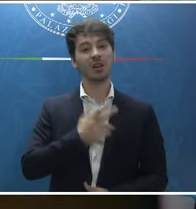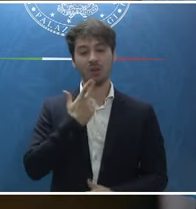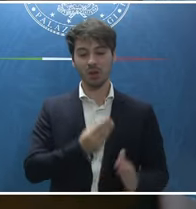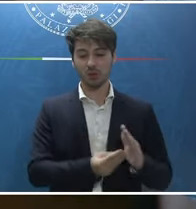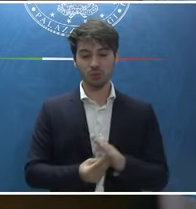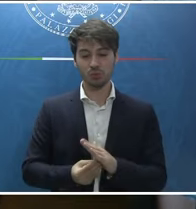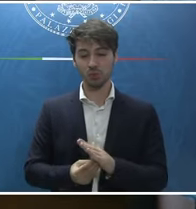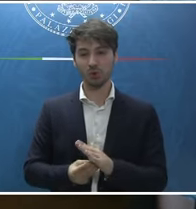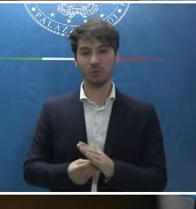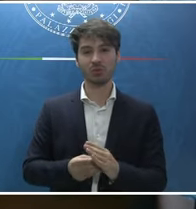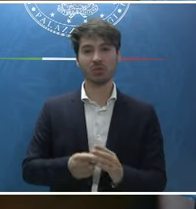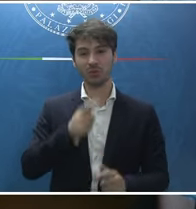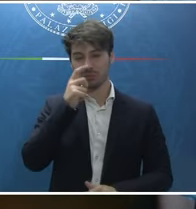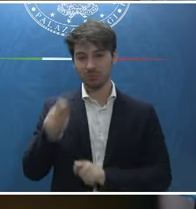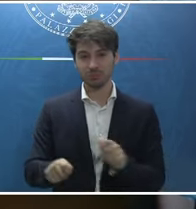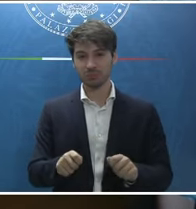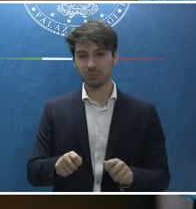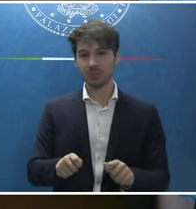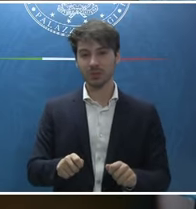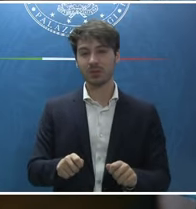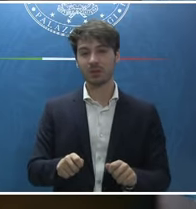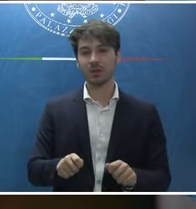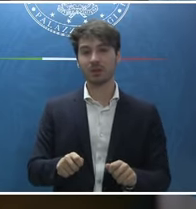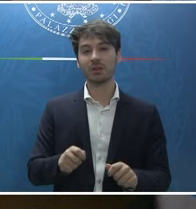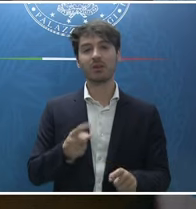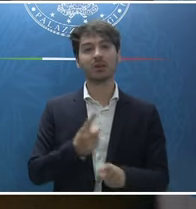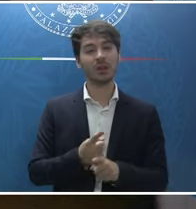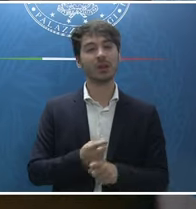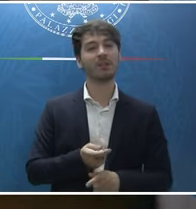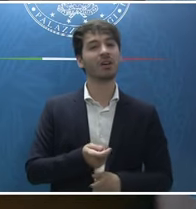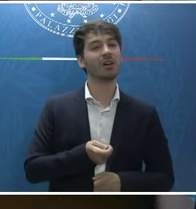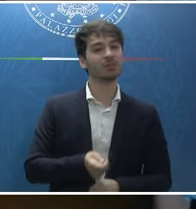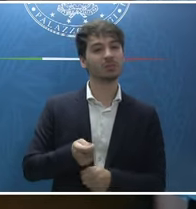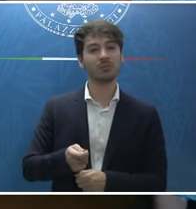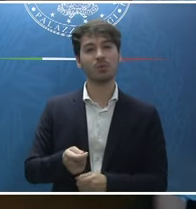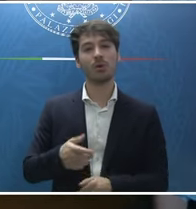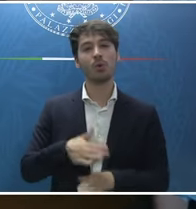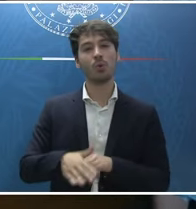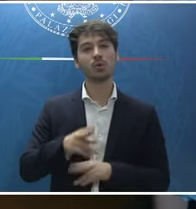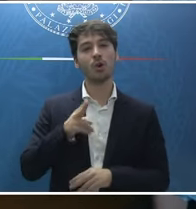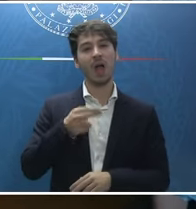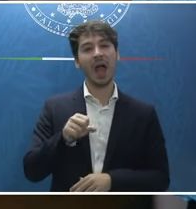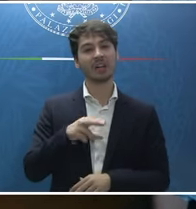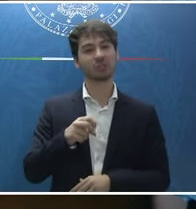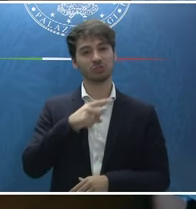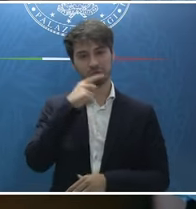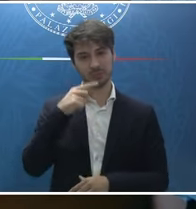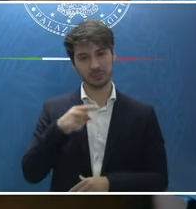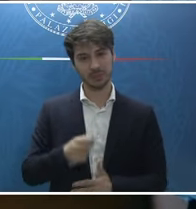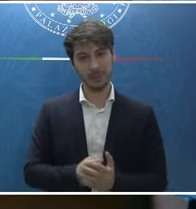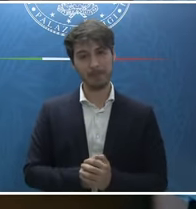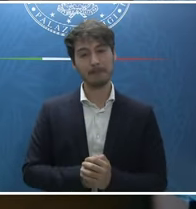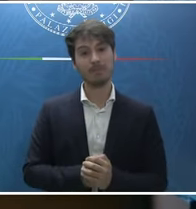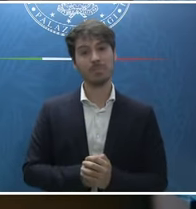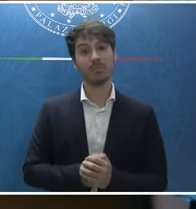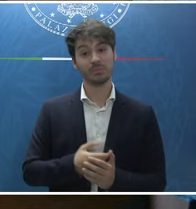sudditi, non dovrebbe fare altro che incoraggiare l'uso dell'hashish. Ecco, in Italia oggi esiste